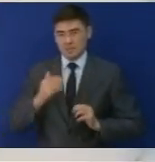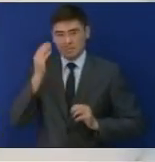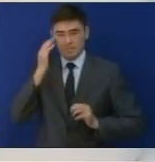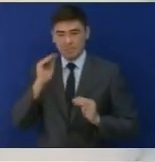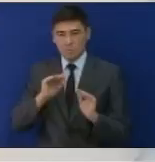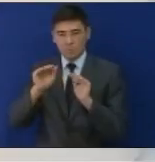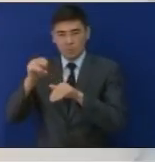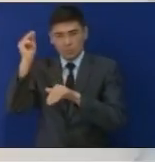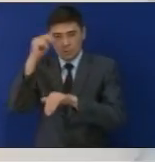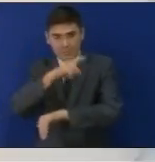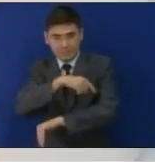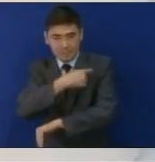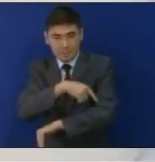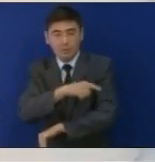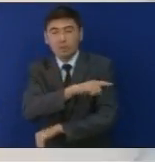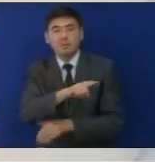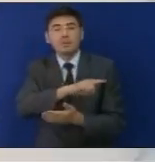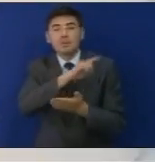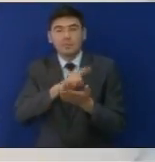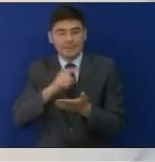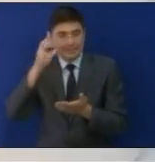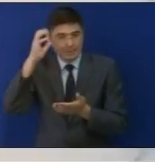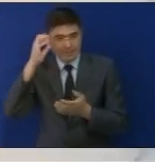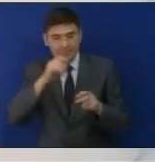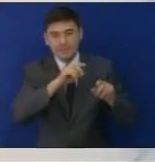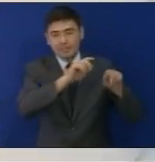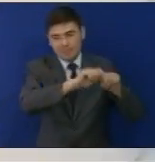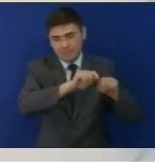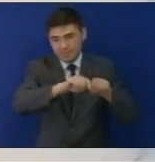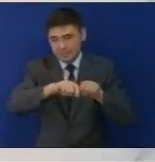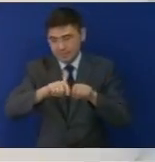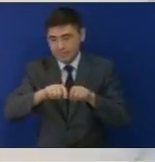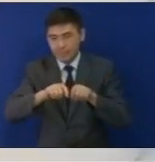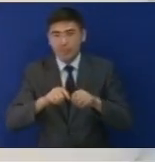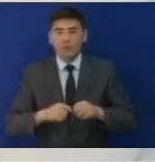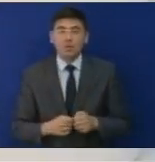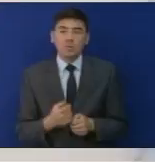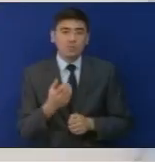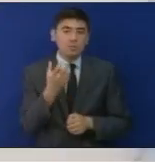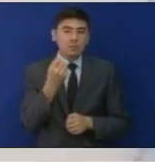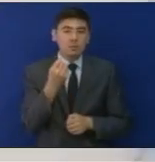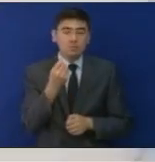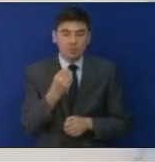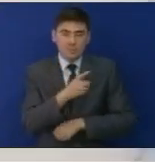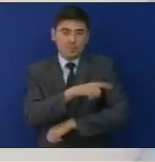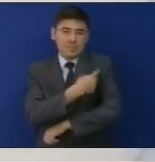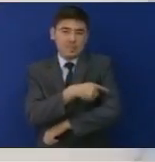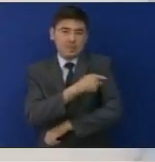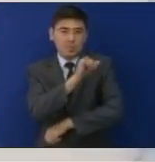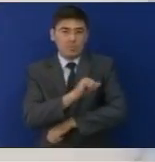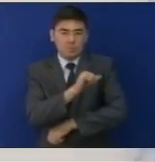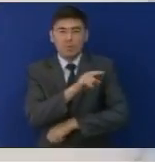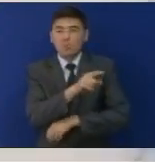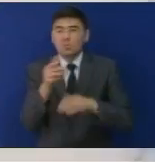сдавать психометрические экзамены. Также в этом году, в новом учебном году, в медицинских вузах страны внедряются новые модели образовательных